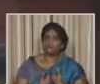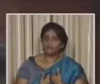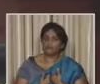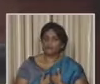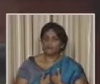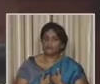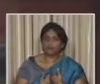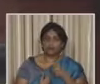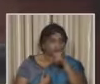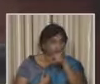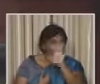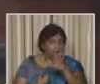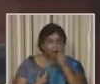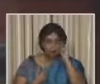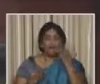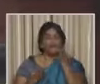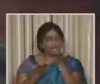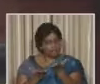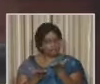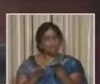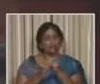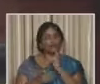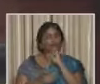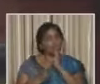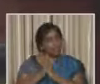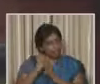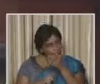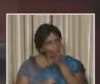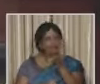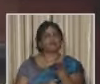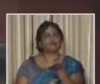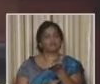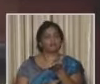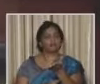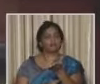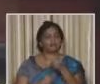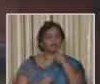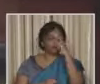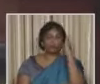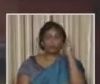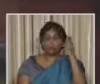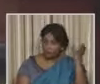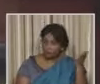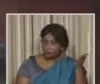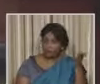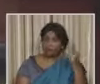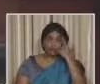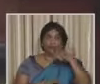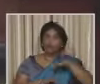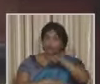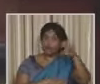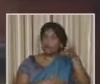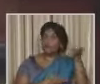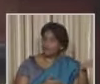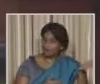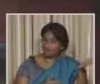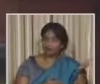உங்களுக்கு இருக்கிறதா என்று எனக்கு தெரியாது. நீதி அமைச்சருக்கு இருக்கின்றது, கர்தினாலை உள்ளிட்ட கத்தோலிக்க திருச்சபைக்கு